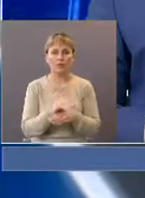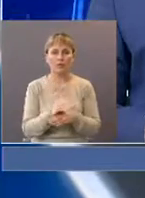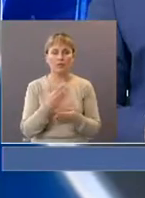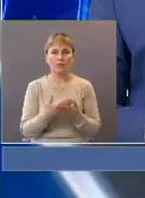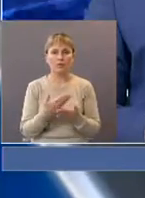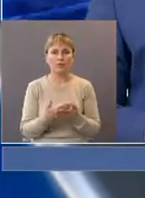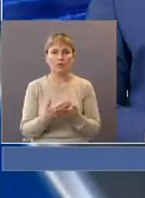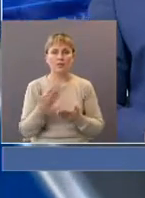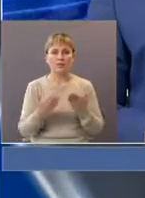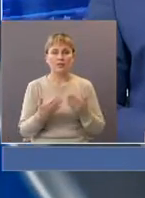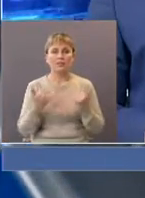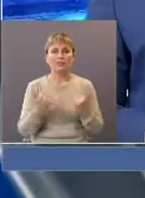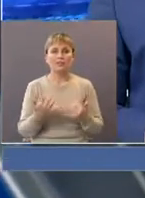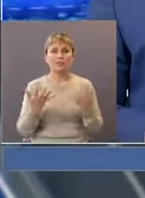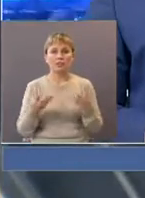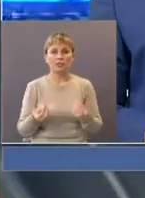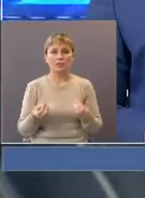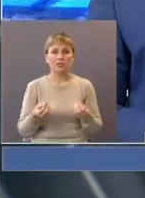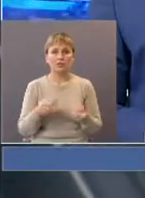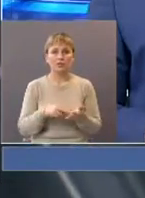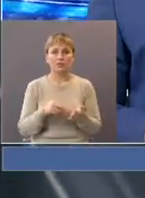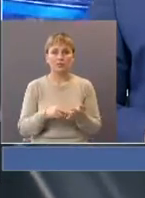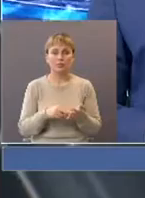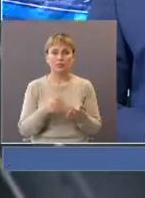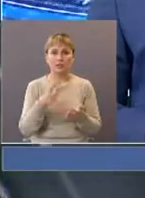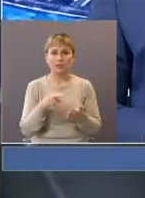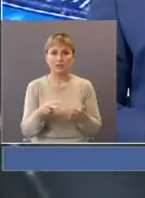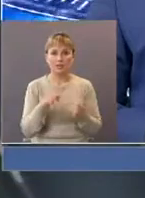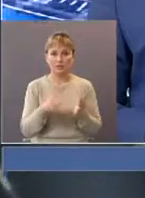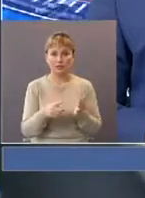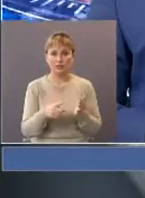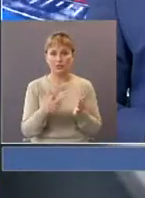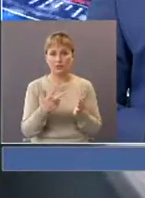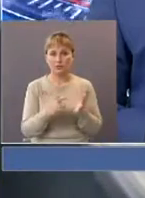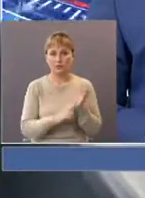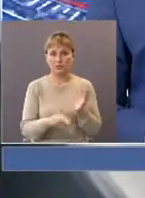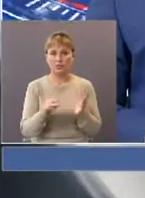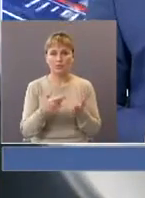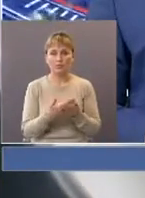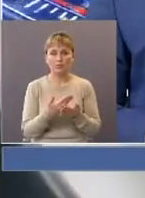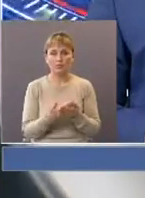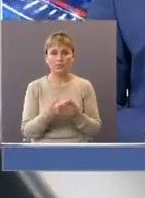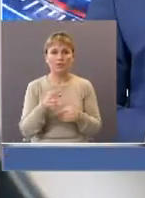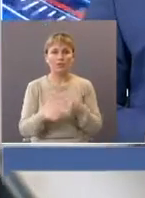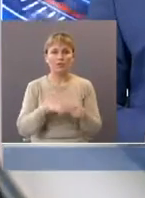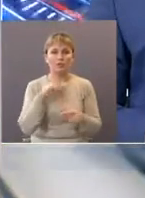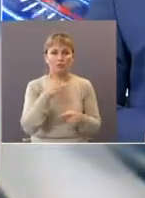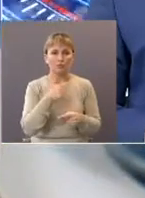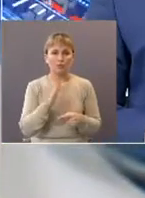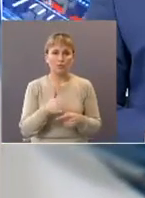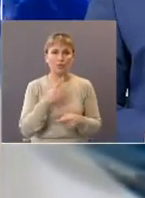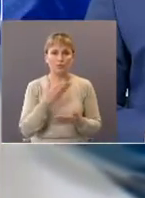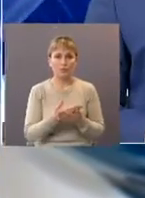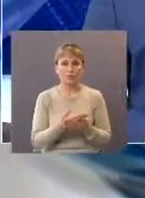Например, если на сегодняшний день стоимость литра водки 1380 тенге, на следующий год планируется